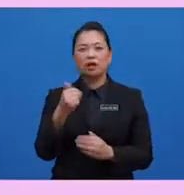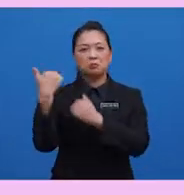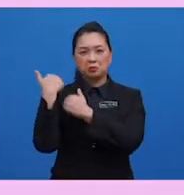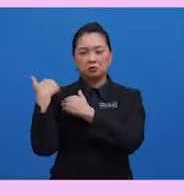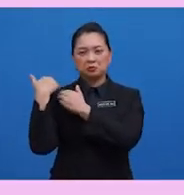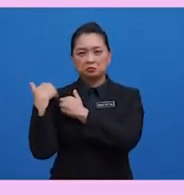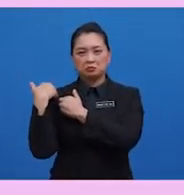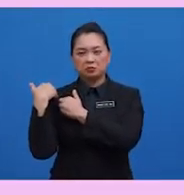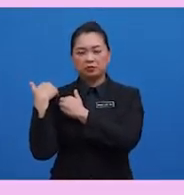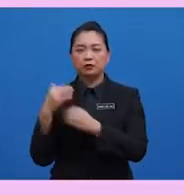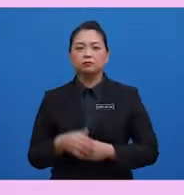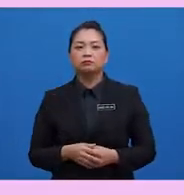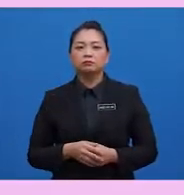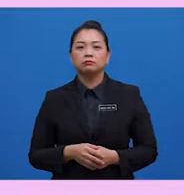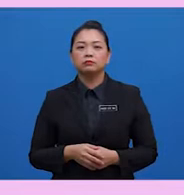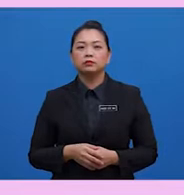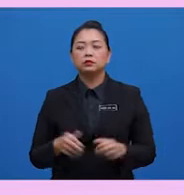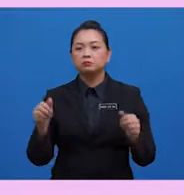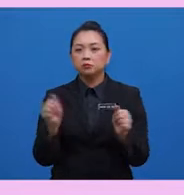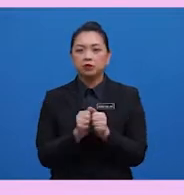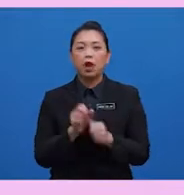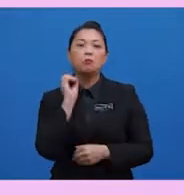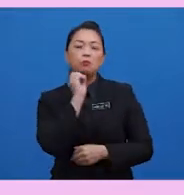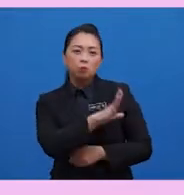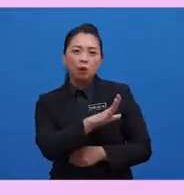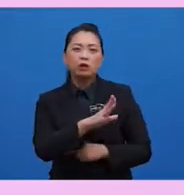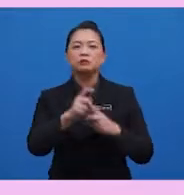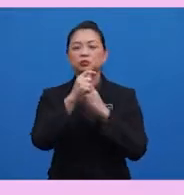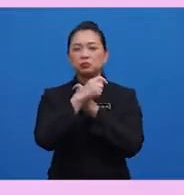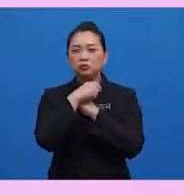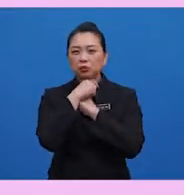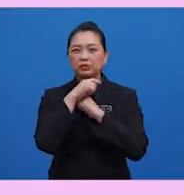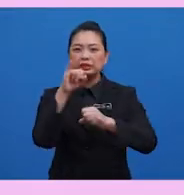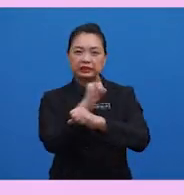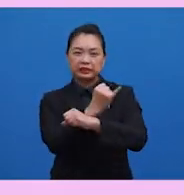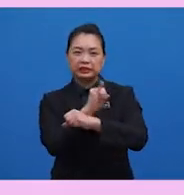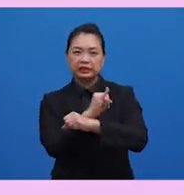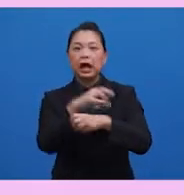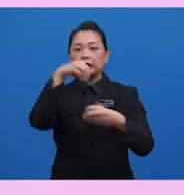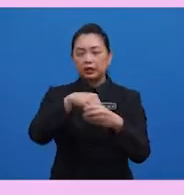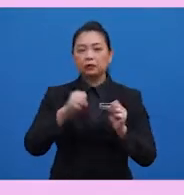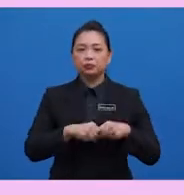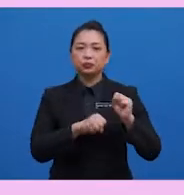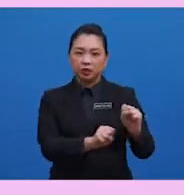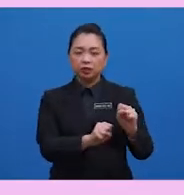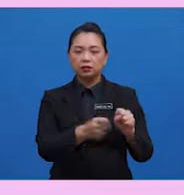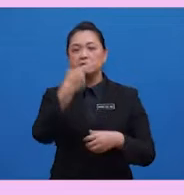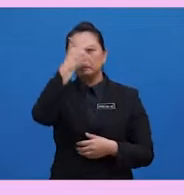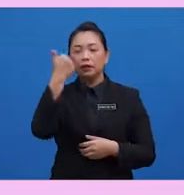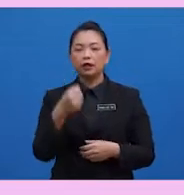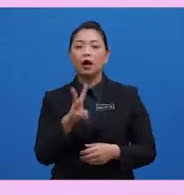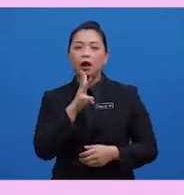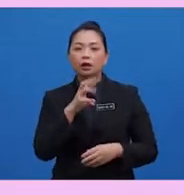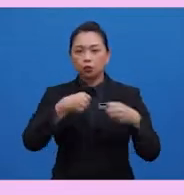dengan sewenang-wenangnya melepaskan sisa toksin atau industri ke dalam sungai menyebabkan